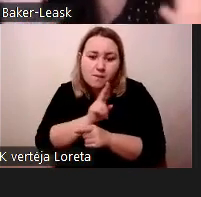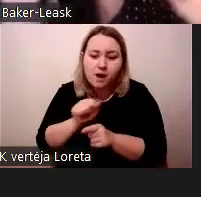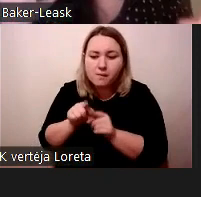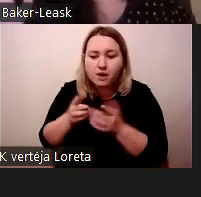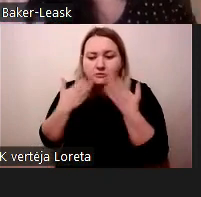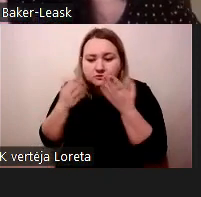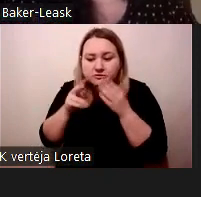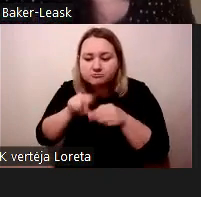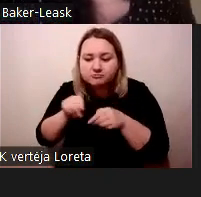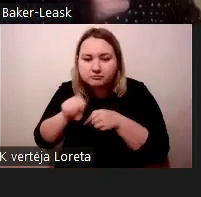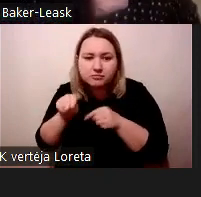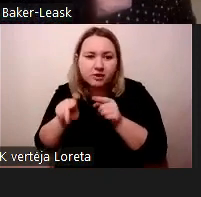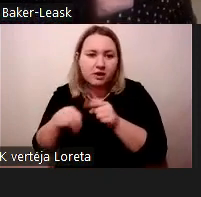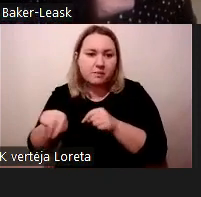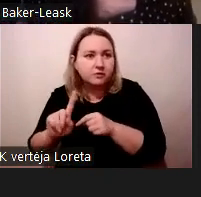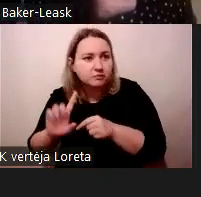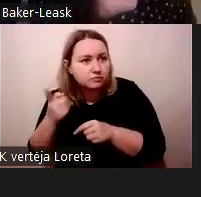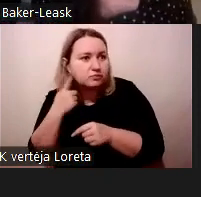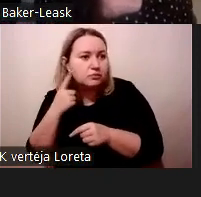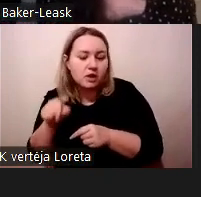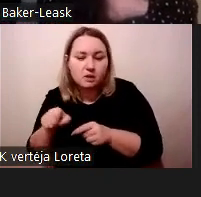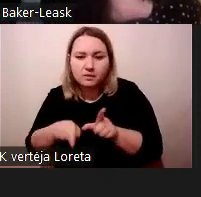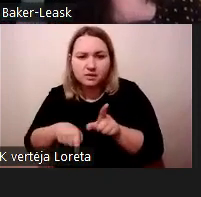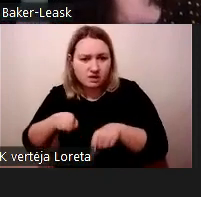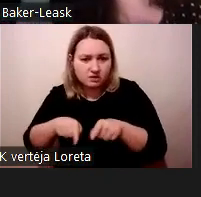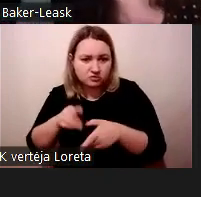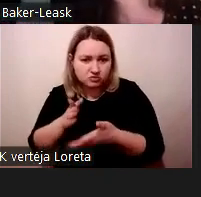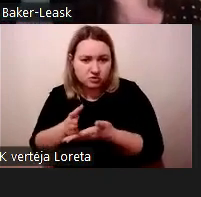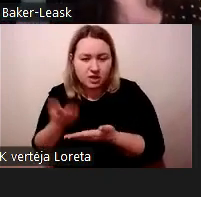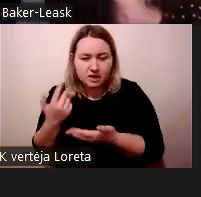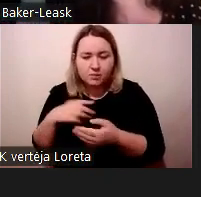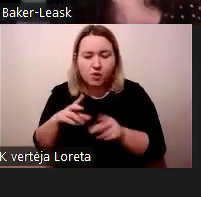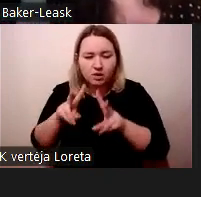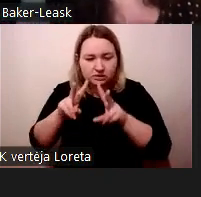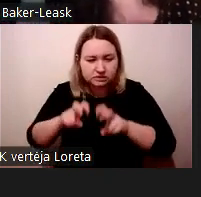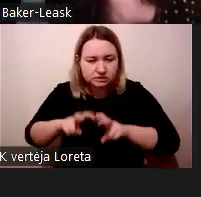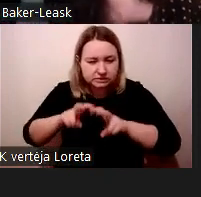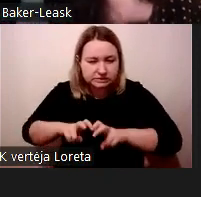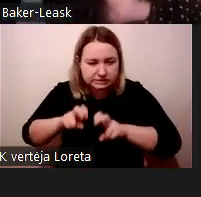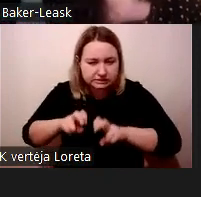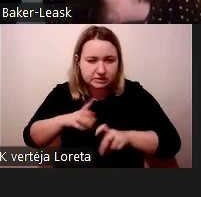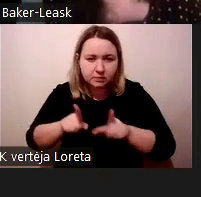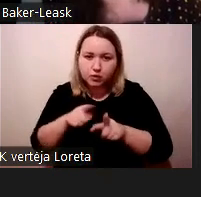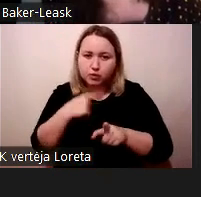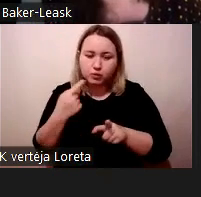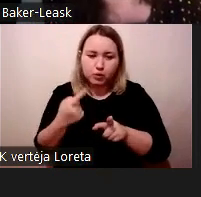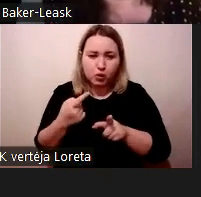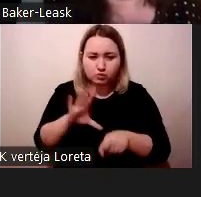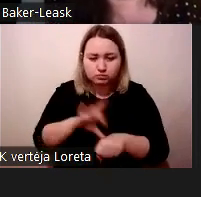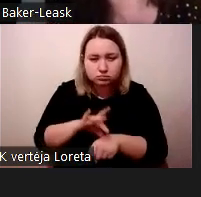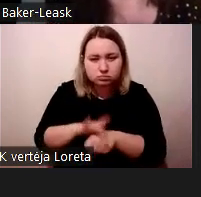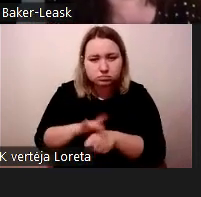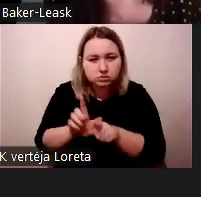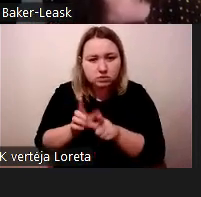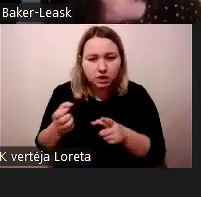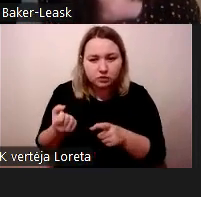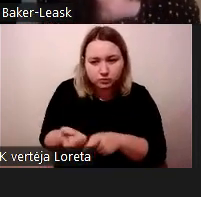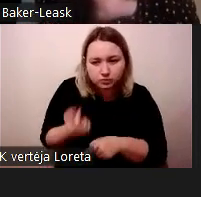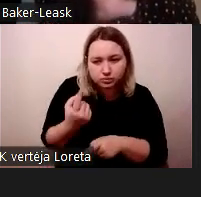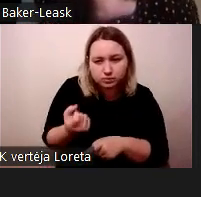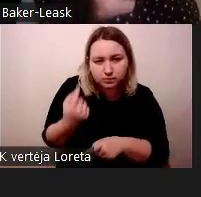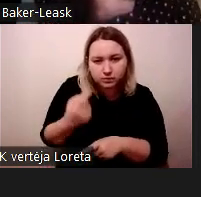skaito garsiai. Ir buvo atlikta didelis tyrimas ir jis atskleidė iš tikrųjų daug niuansų